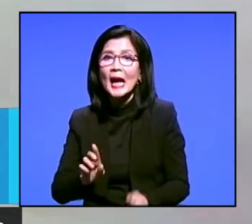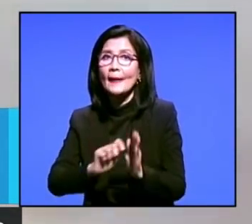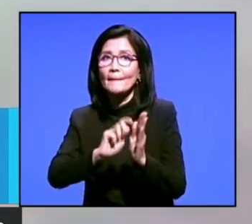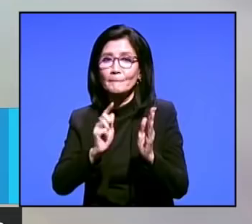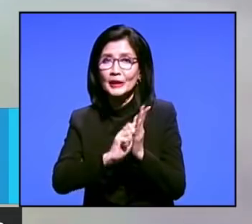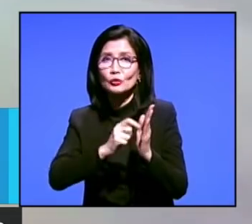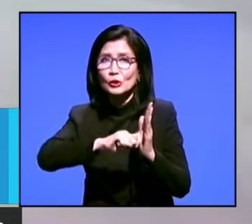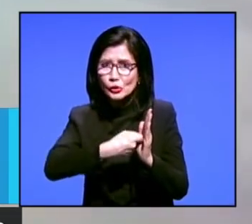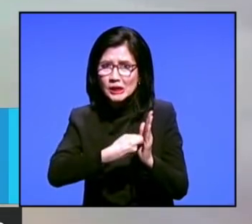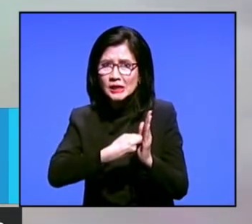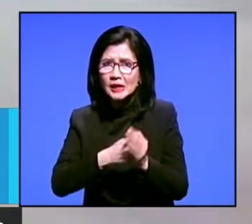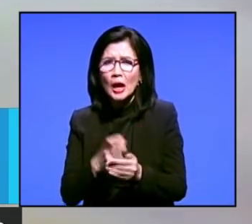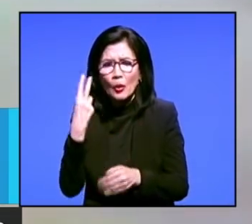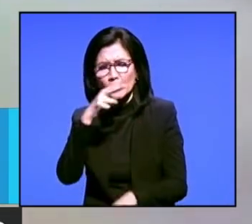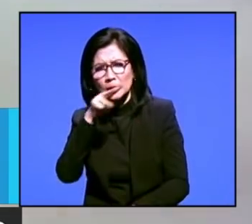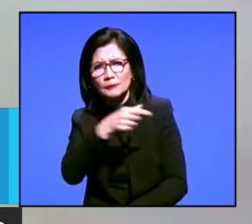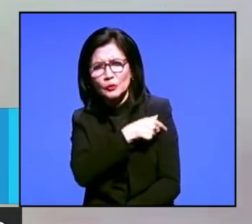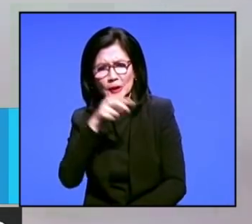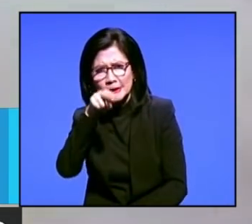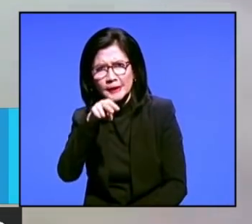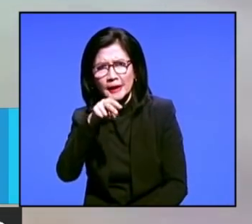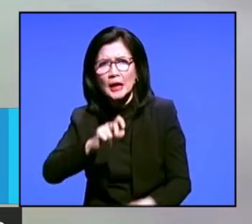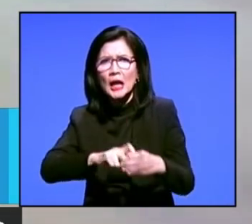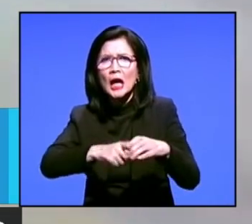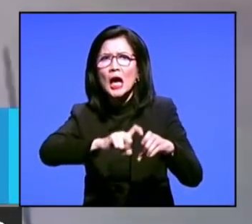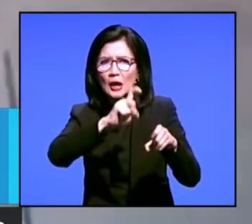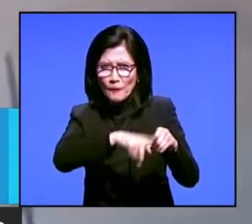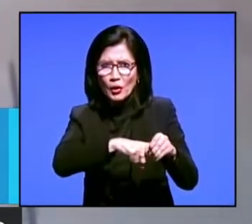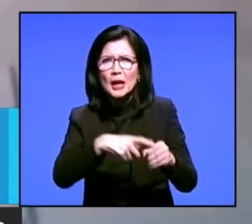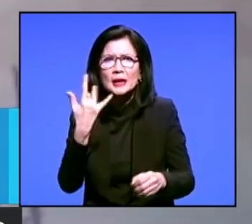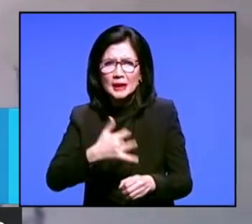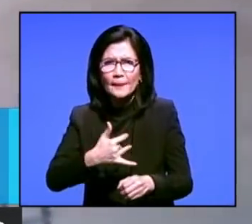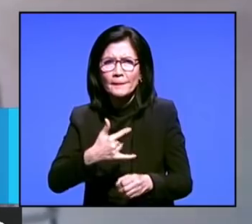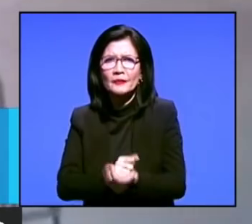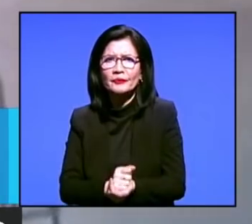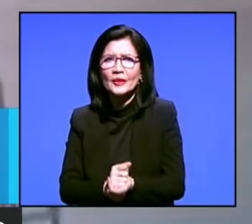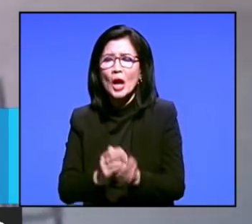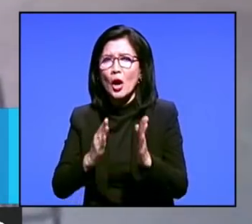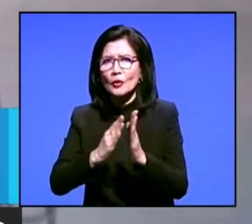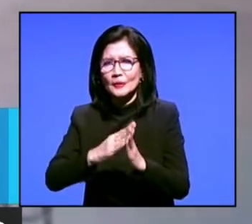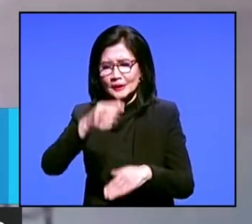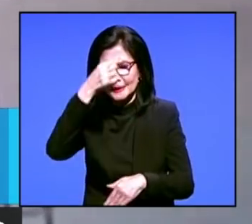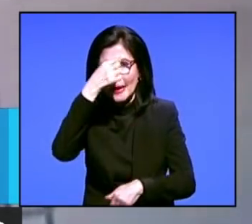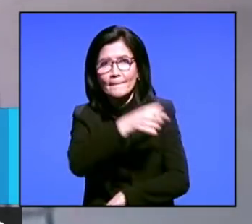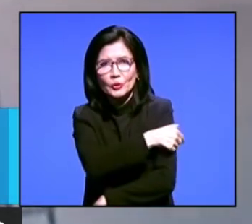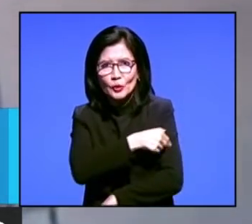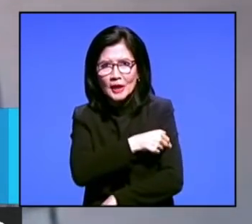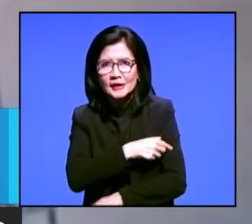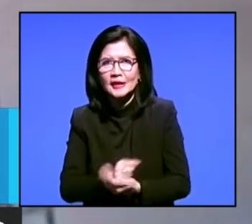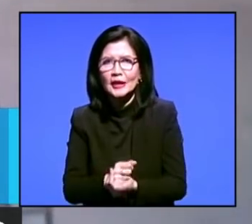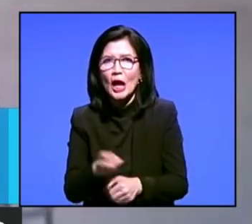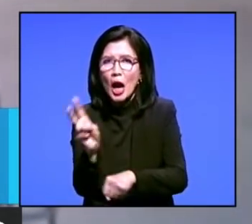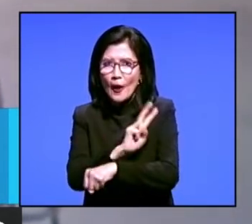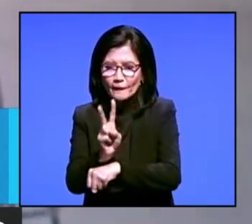terkunci. Bahkan saat dicek petugas, posisi gembok masih terpasang. Pihak RSUD Wonosari mengakui video viral